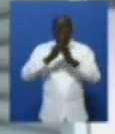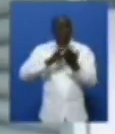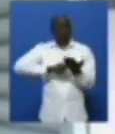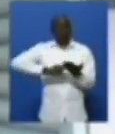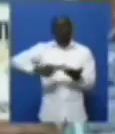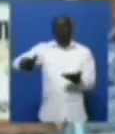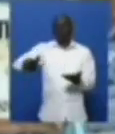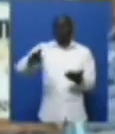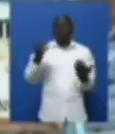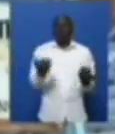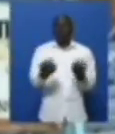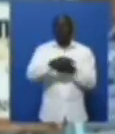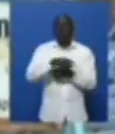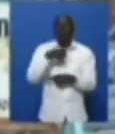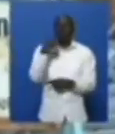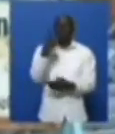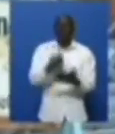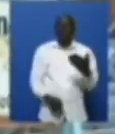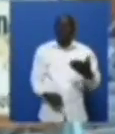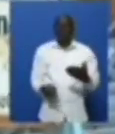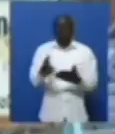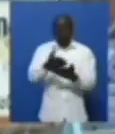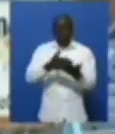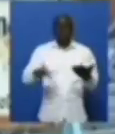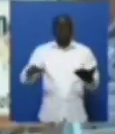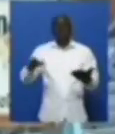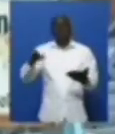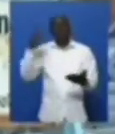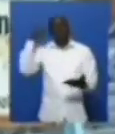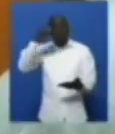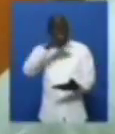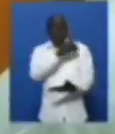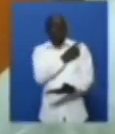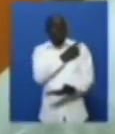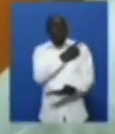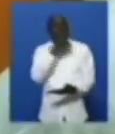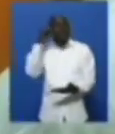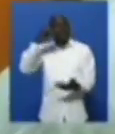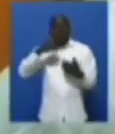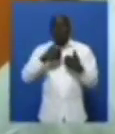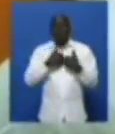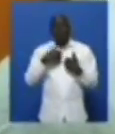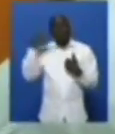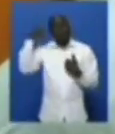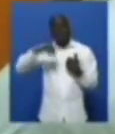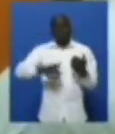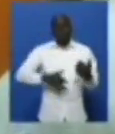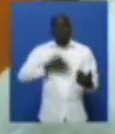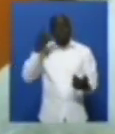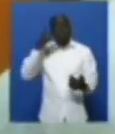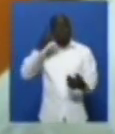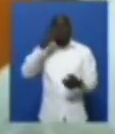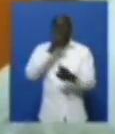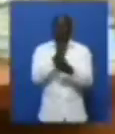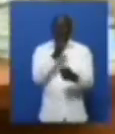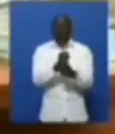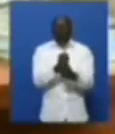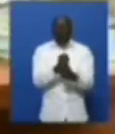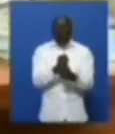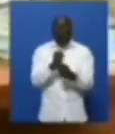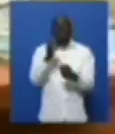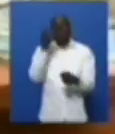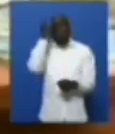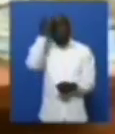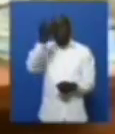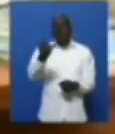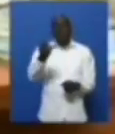aujourd'hui ? Pour certains, Daniel Ouezin Koulibaly se distinguait aussi par son sens de la rigueur. C'est du moins l'avis de Mouta